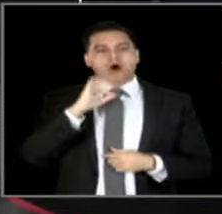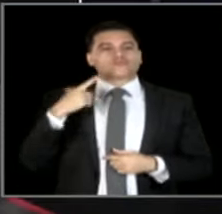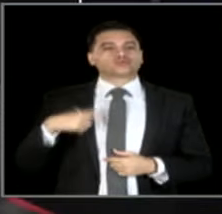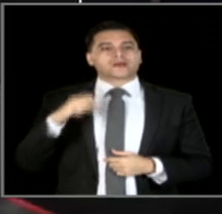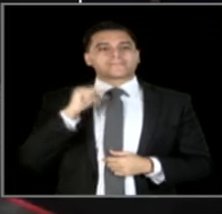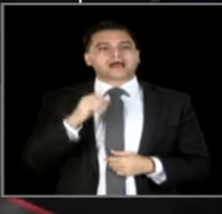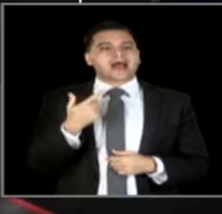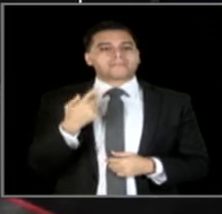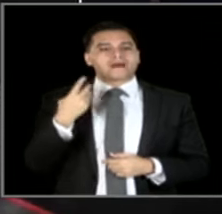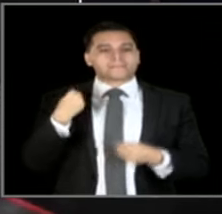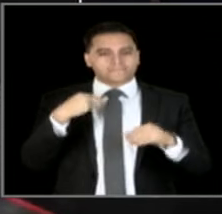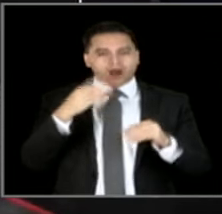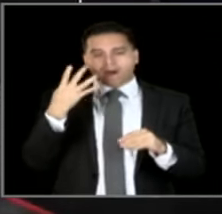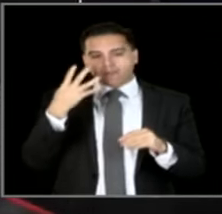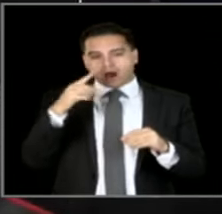اتباع